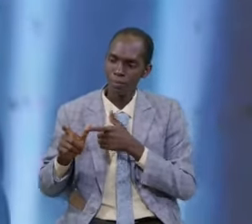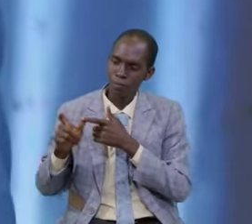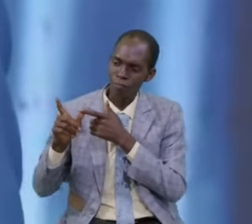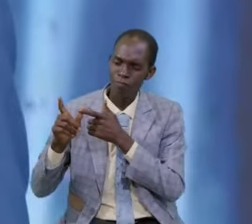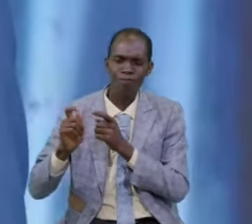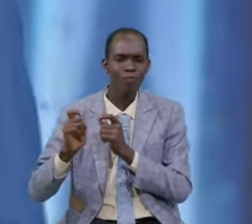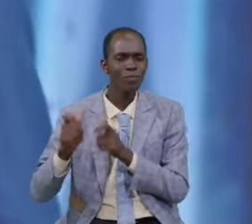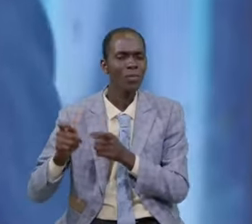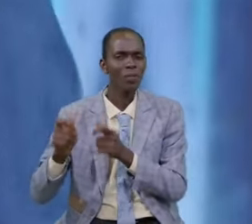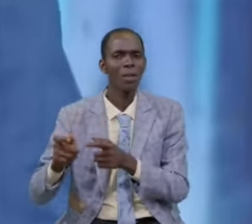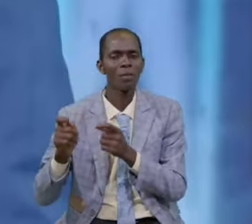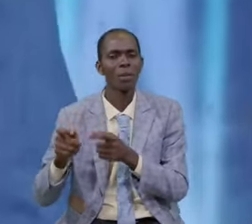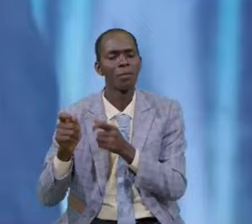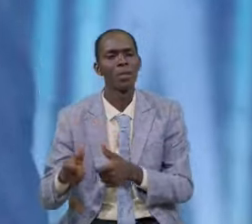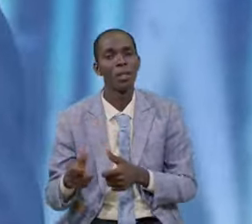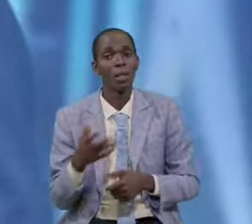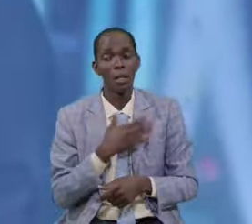Et il savait